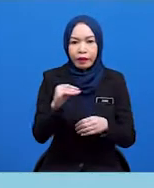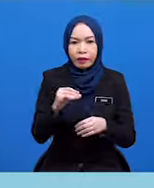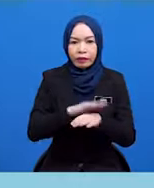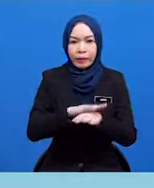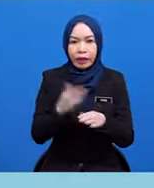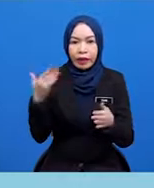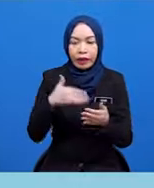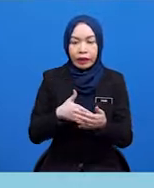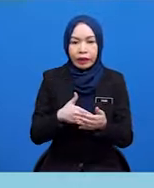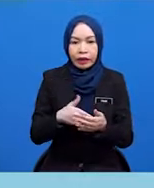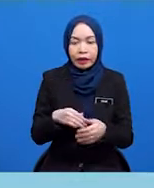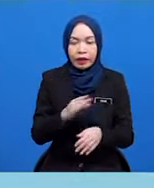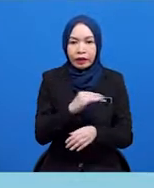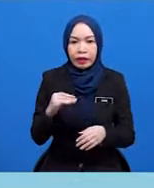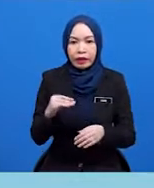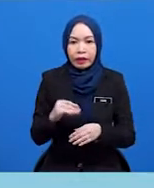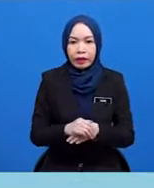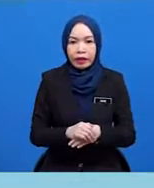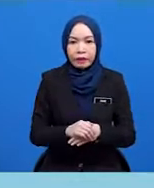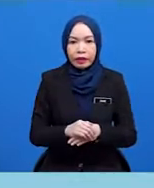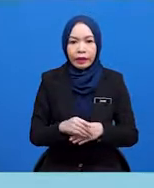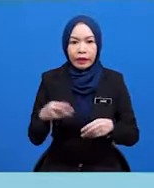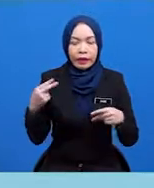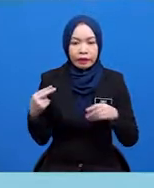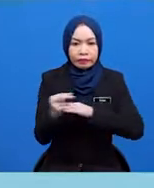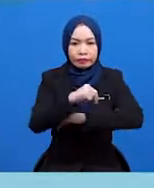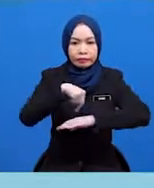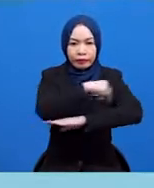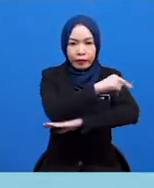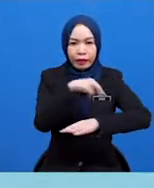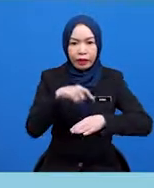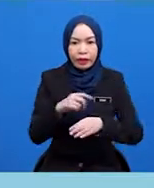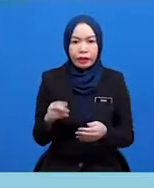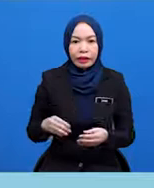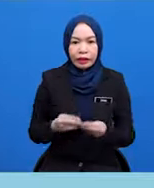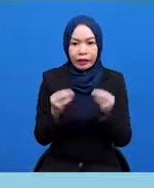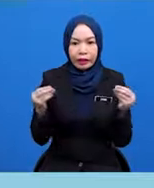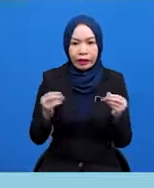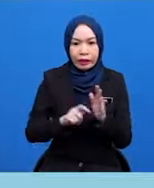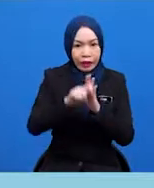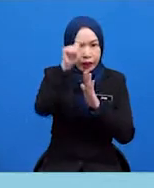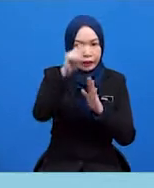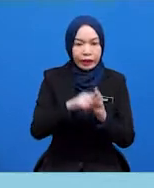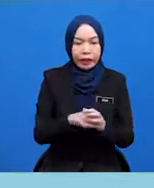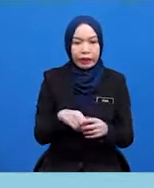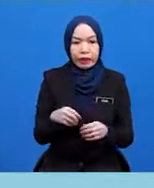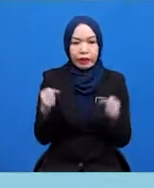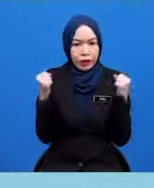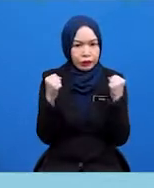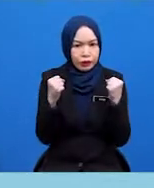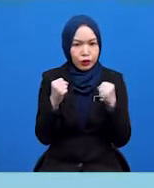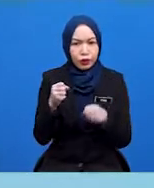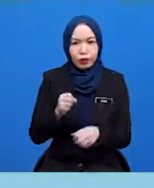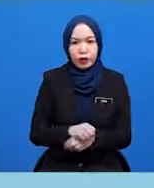tinggi merupakan pertanian yang dijalankan di kawasan tanah tinggi yang bersuhu rendah dan sejuk di